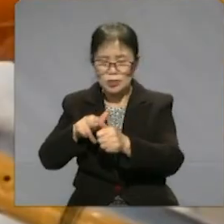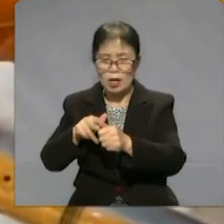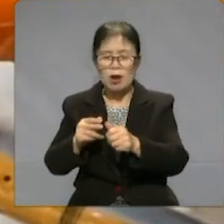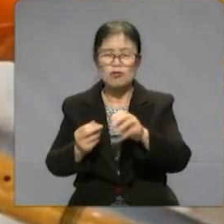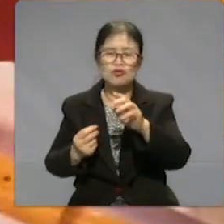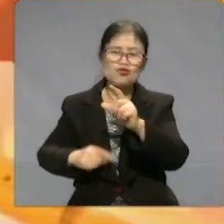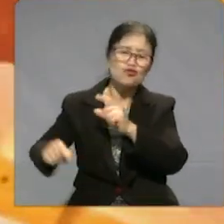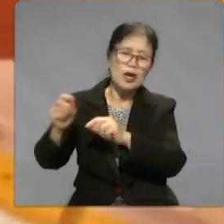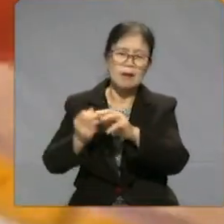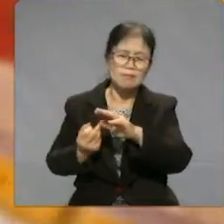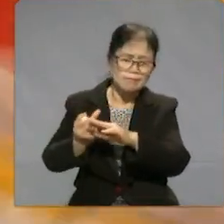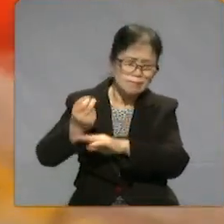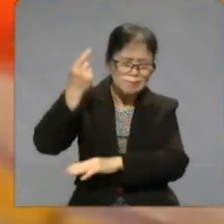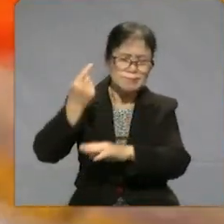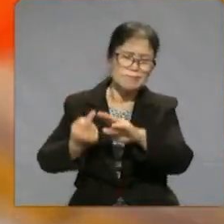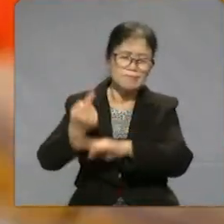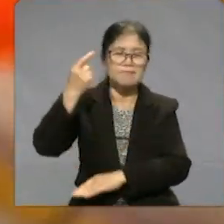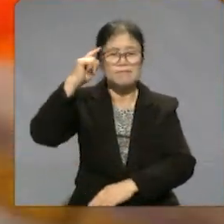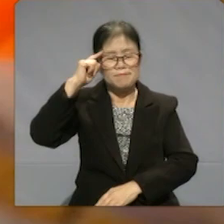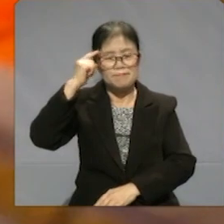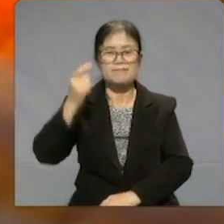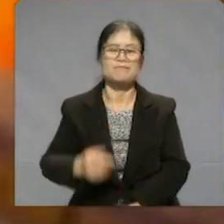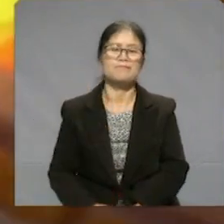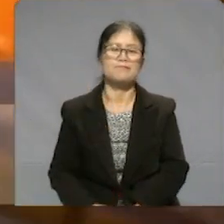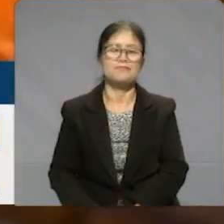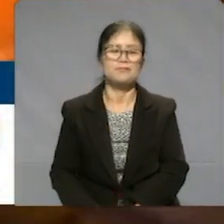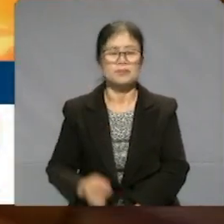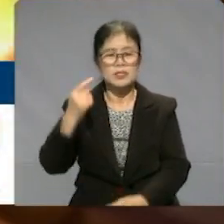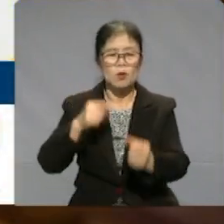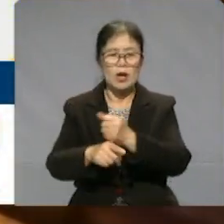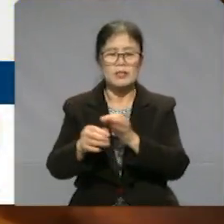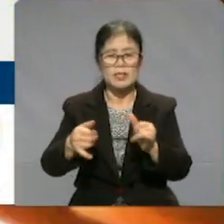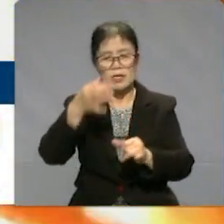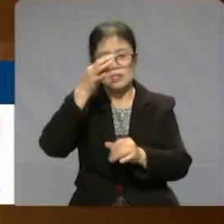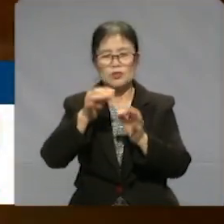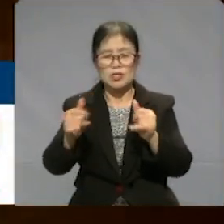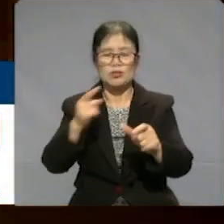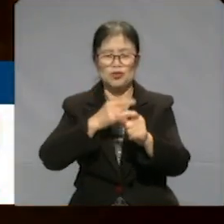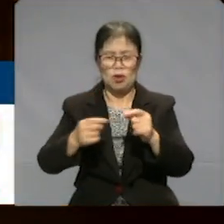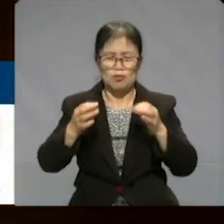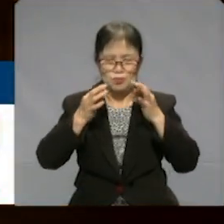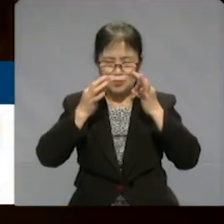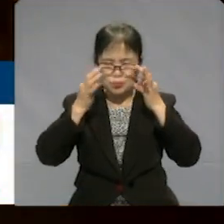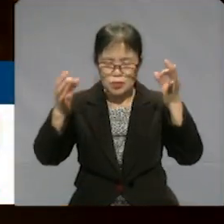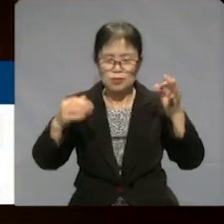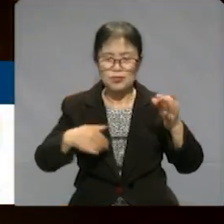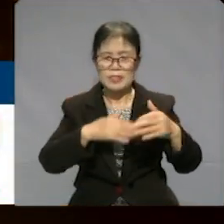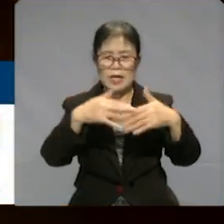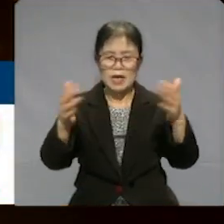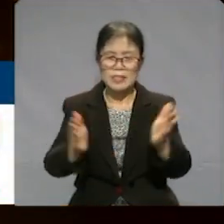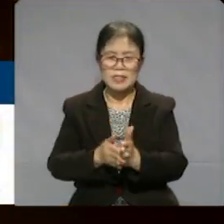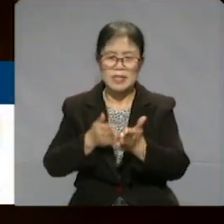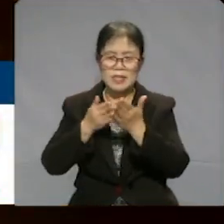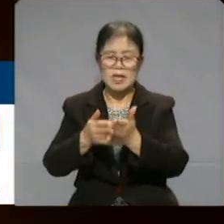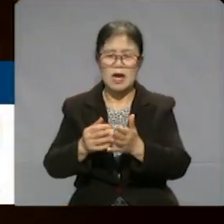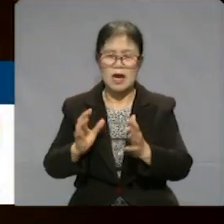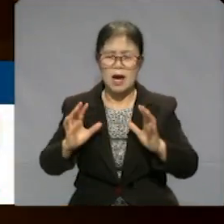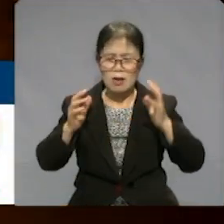추가 발사도 독려했습니다. 과학자 기술자들이 더욱 분발하여 우리 당이